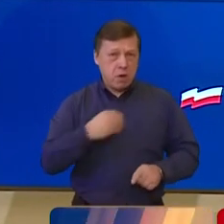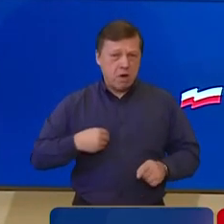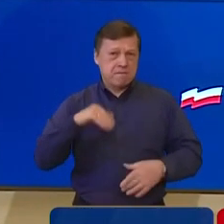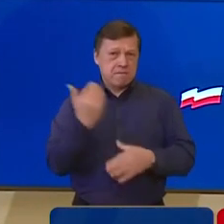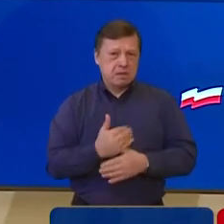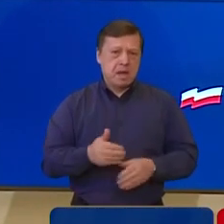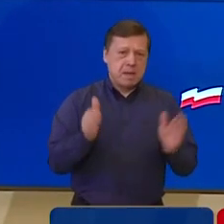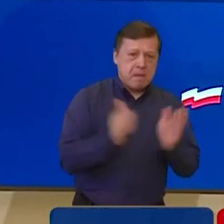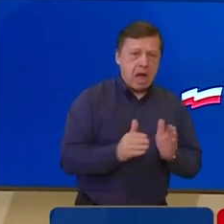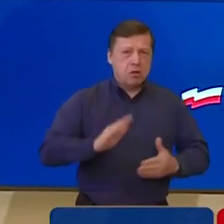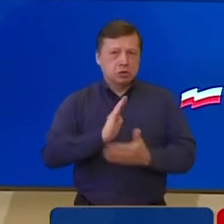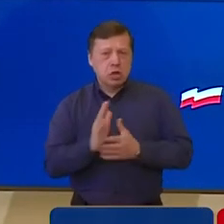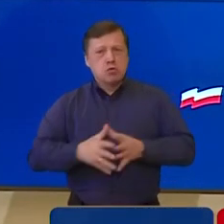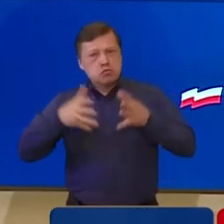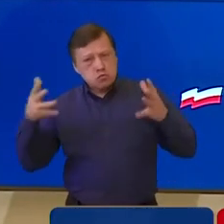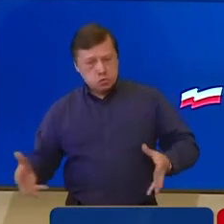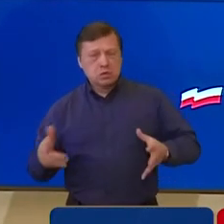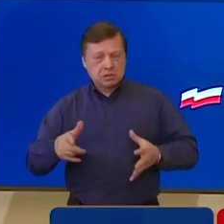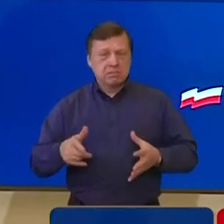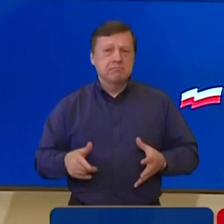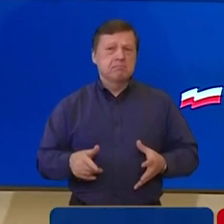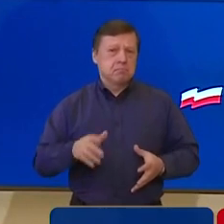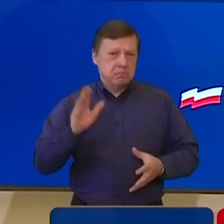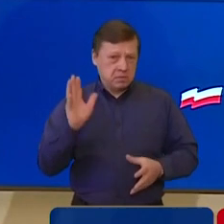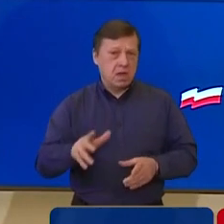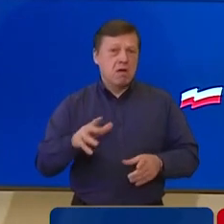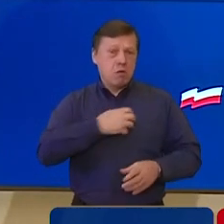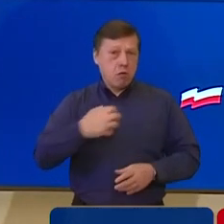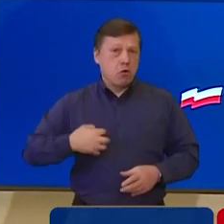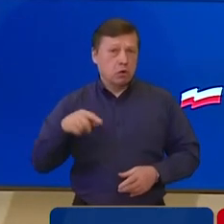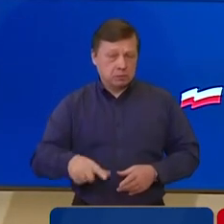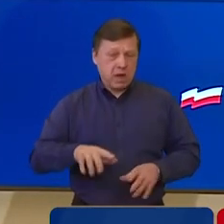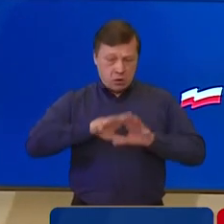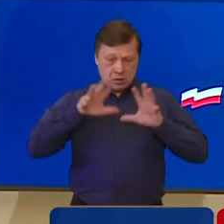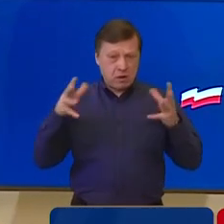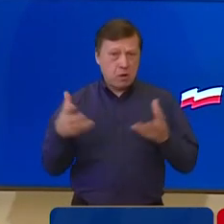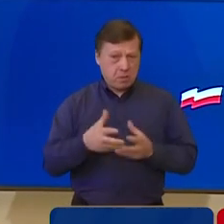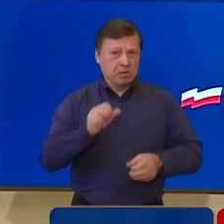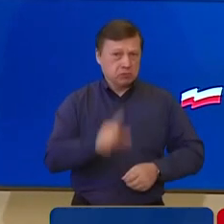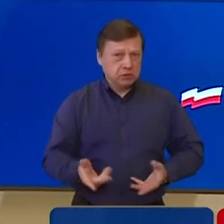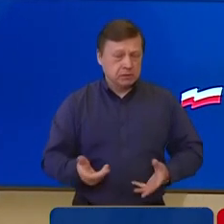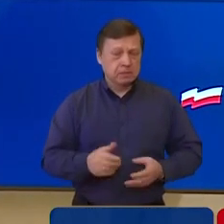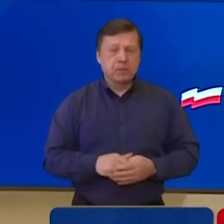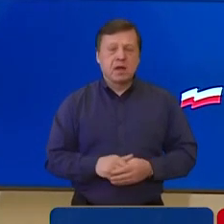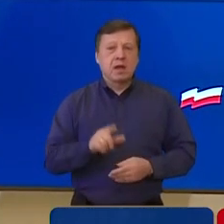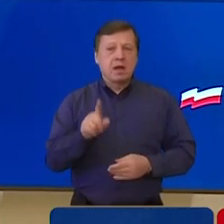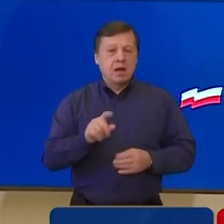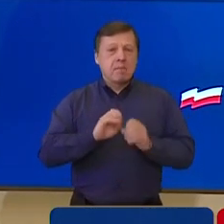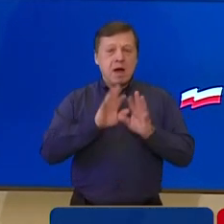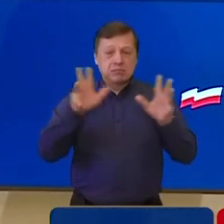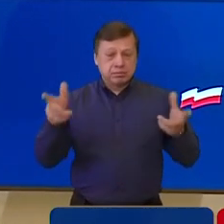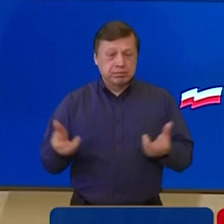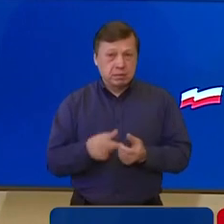i te małe, średnie i duże w szczególności, są włączone w gospodarkę globalną. Pandemia